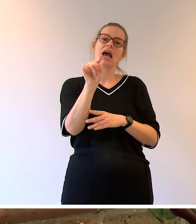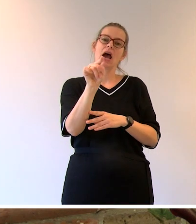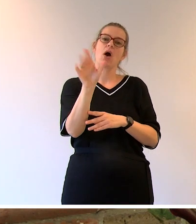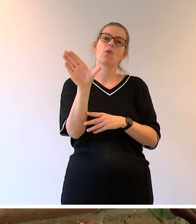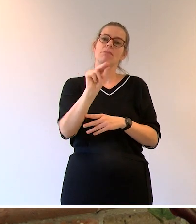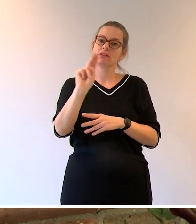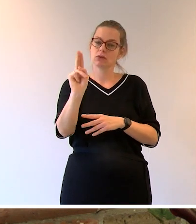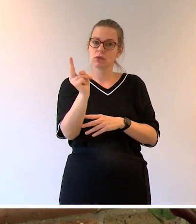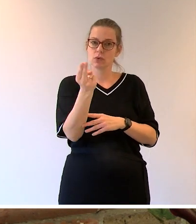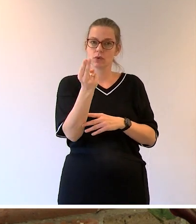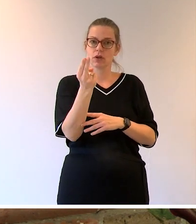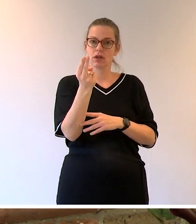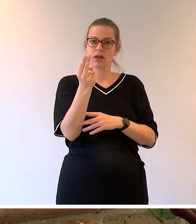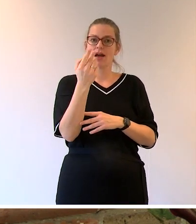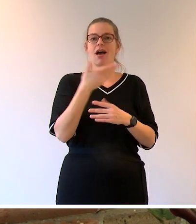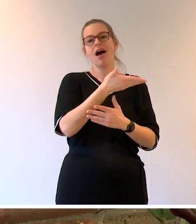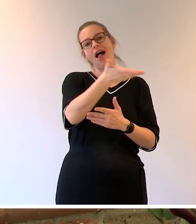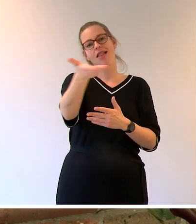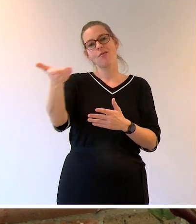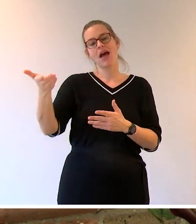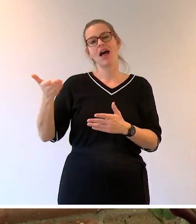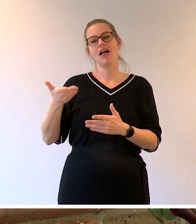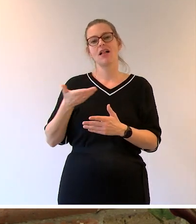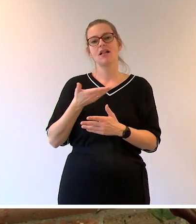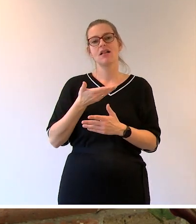en met u allemaal.